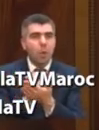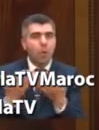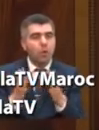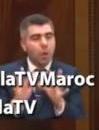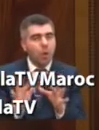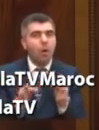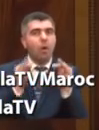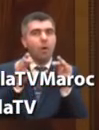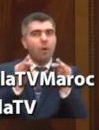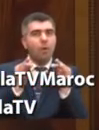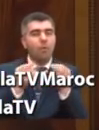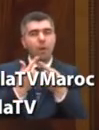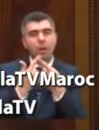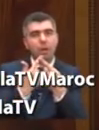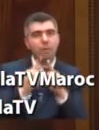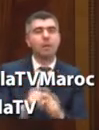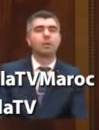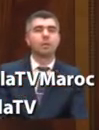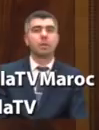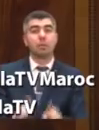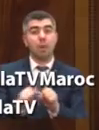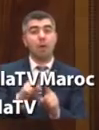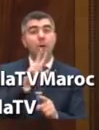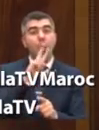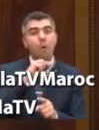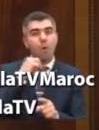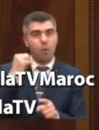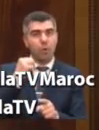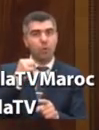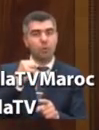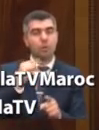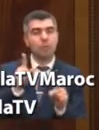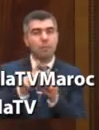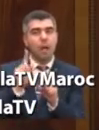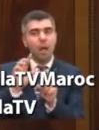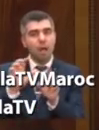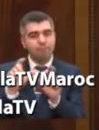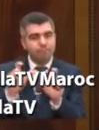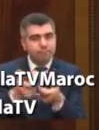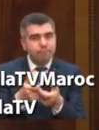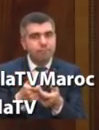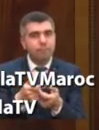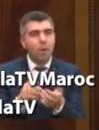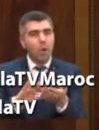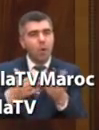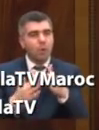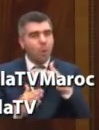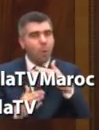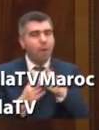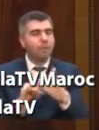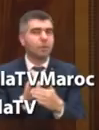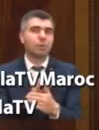نحو يحول دون تمكن الاحتلال الإسرائيلي الغاشم من عزلها ومحاصرتها